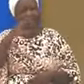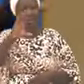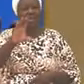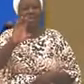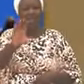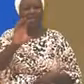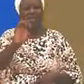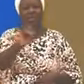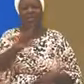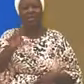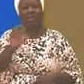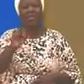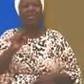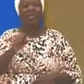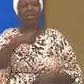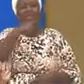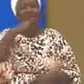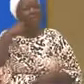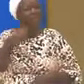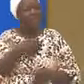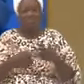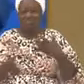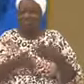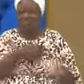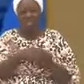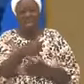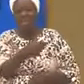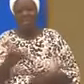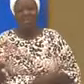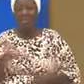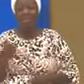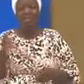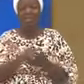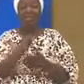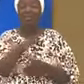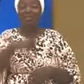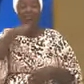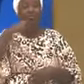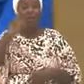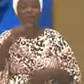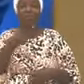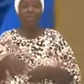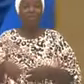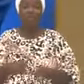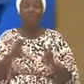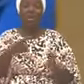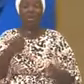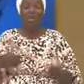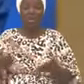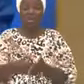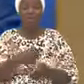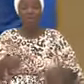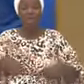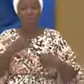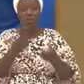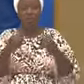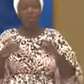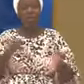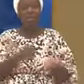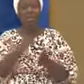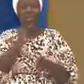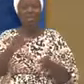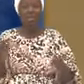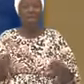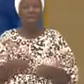quelle que soit la chose tout ce qui est desséchée le chemin la nouvelle va venir ses coaches et coûteux